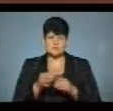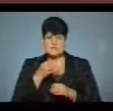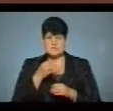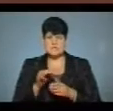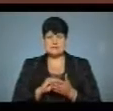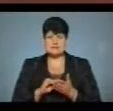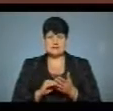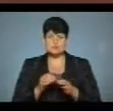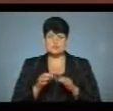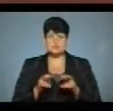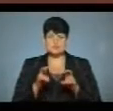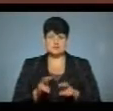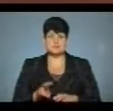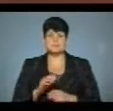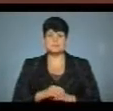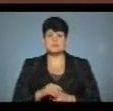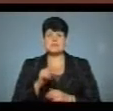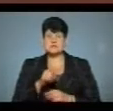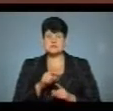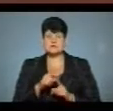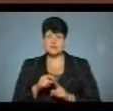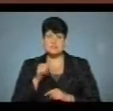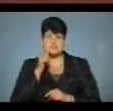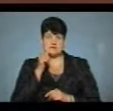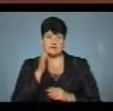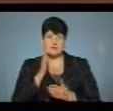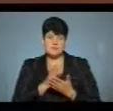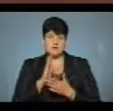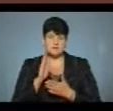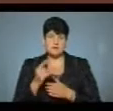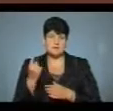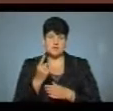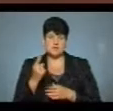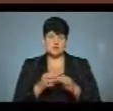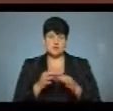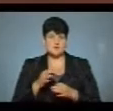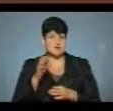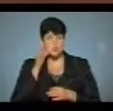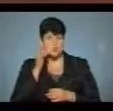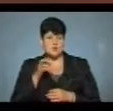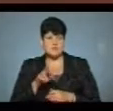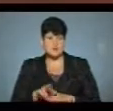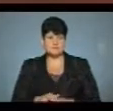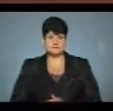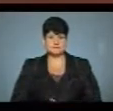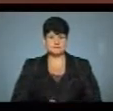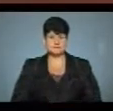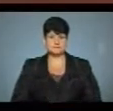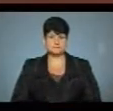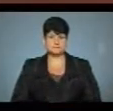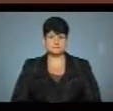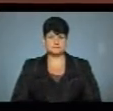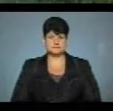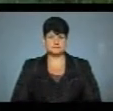цього судового управління Любов Кійко. За її словами, завтра має відбутися перше судове слухання. Більше про це Світлана Лазорик розповість.